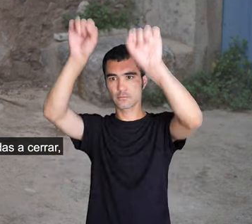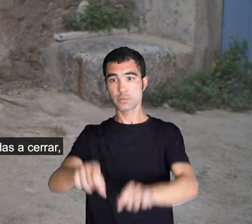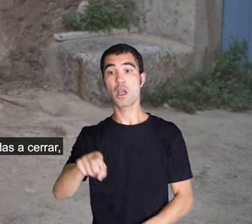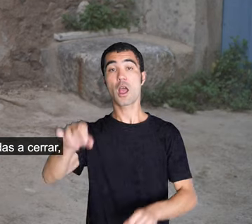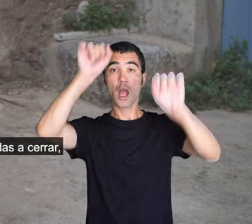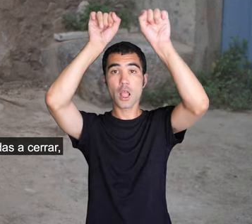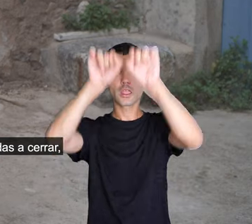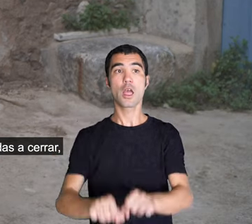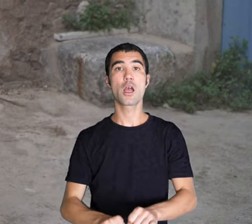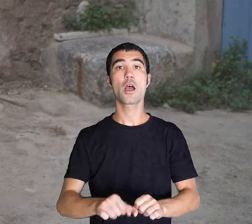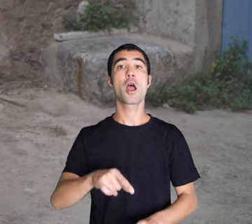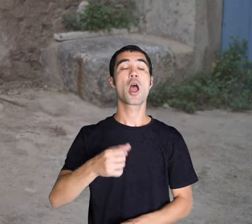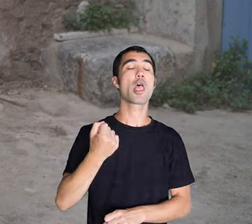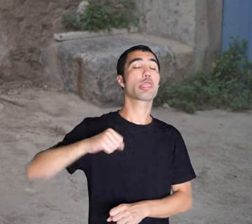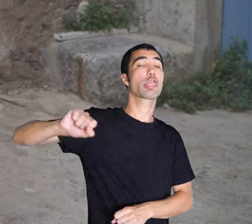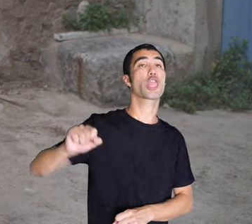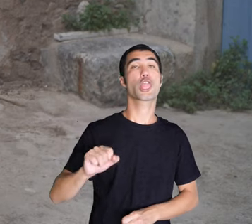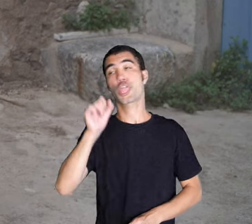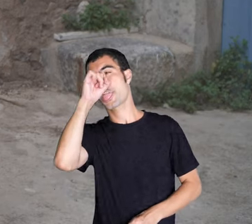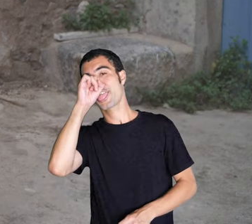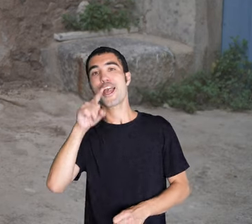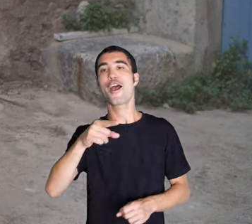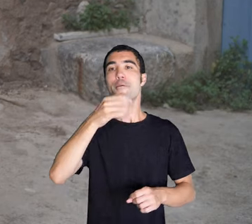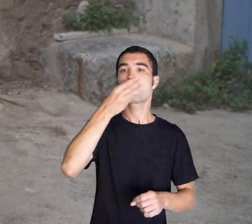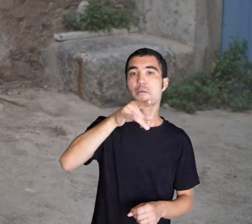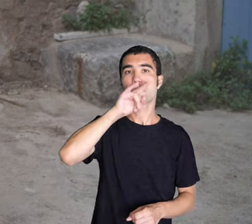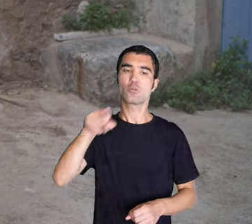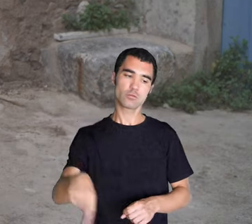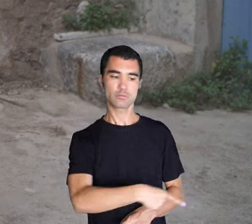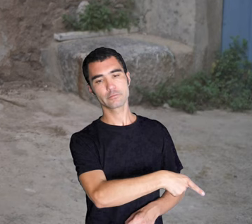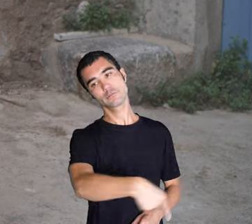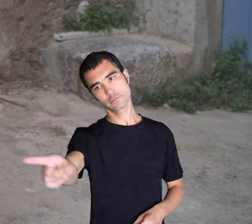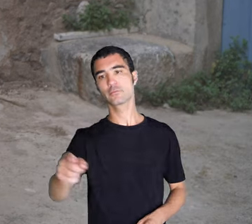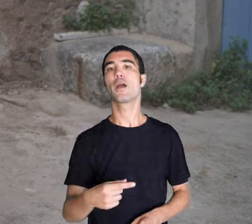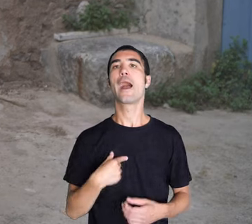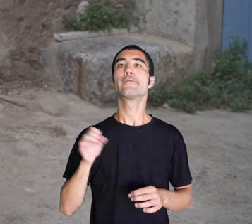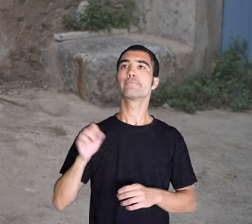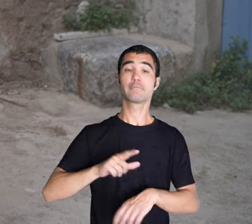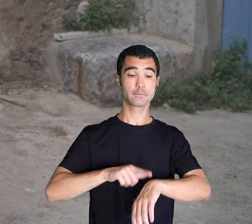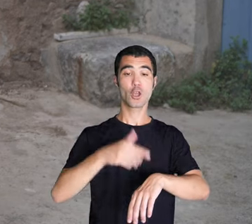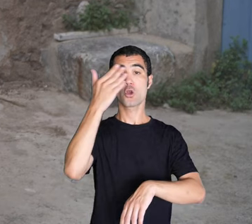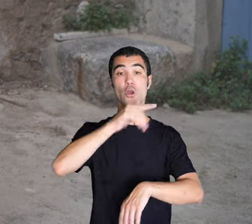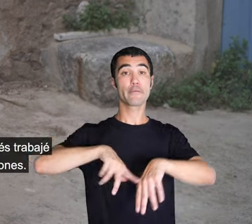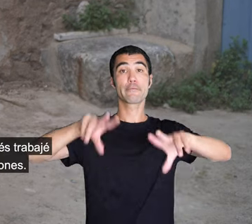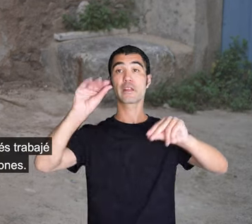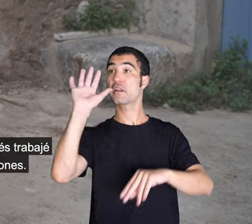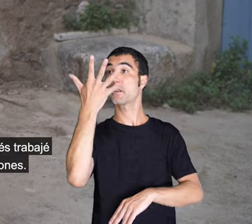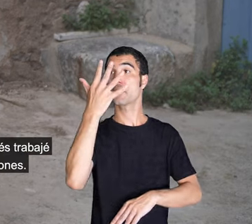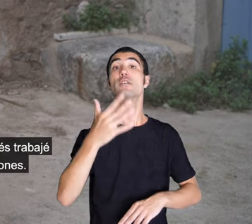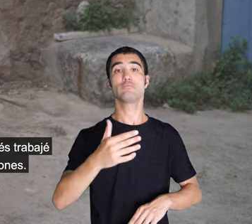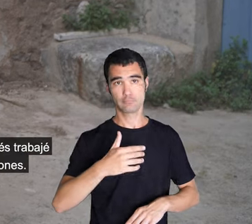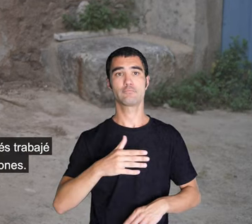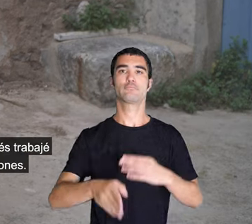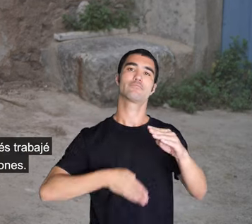si tanca bé o no tanca bé. jo anava... Això era... Quan acabava s'escola, que acabàvem... que aquí no era de les 5, anava cap